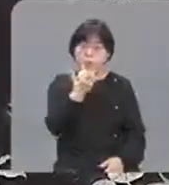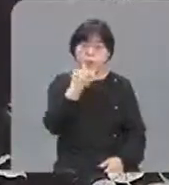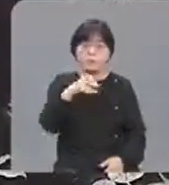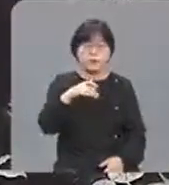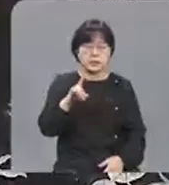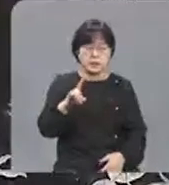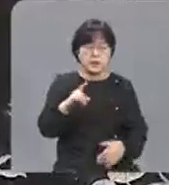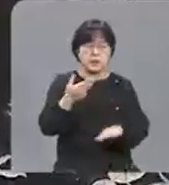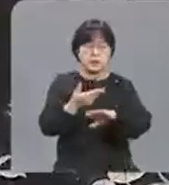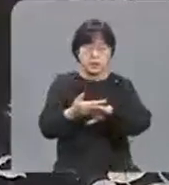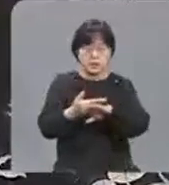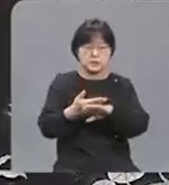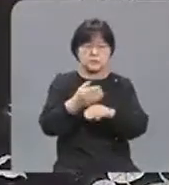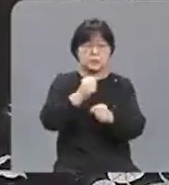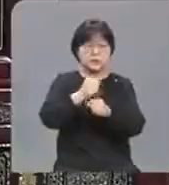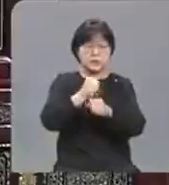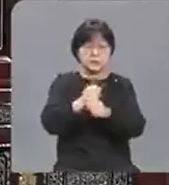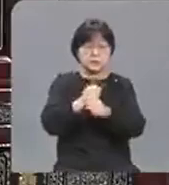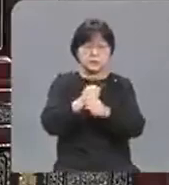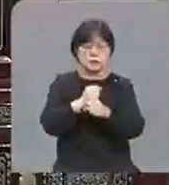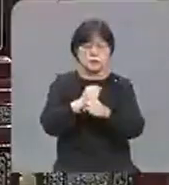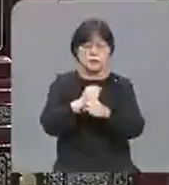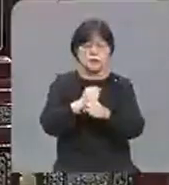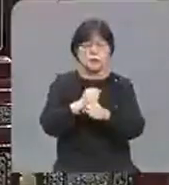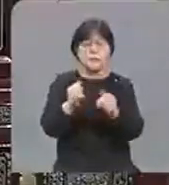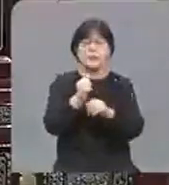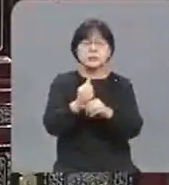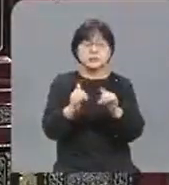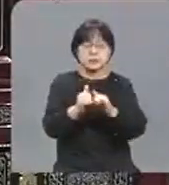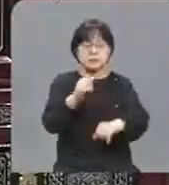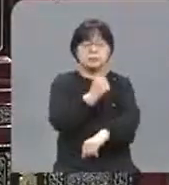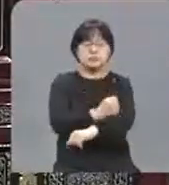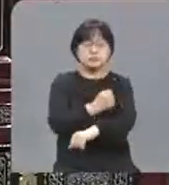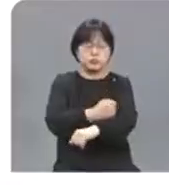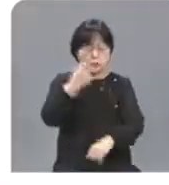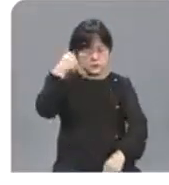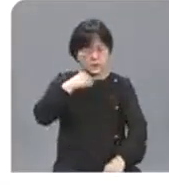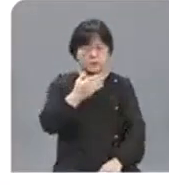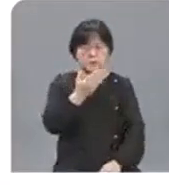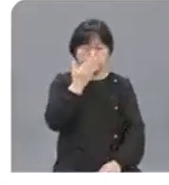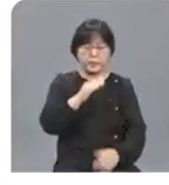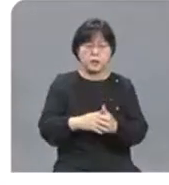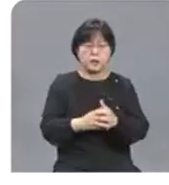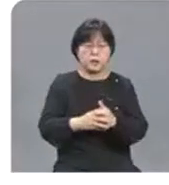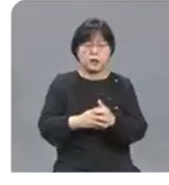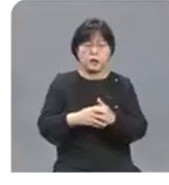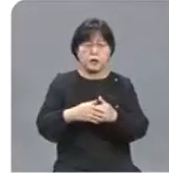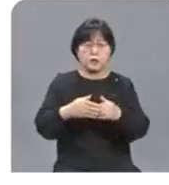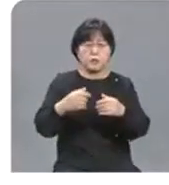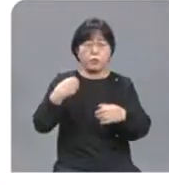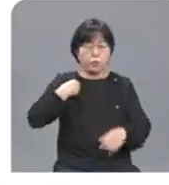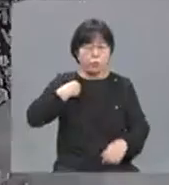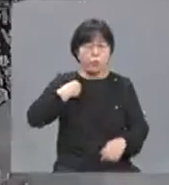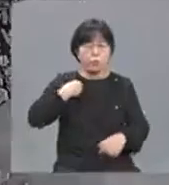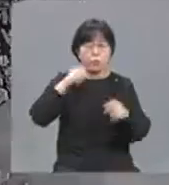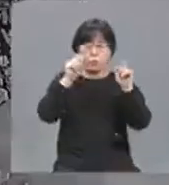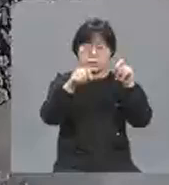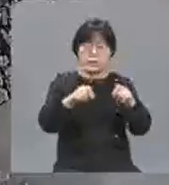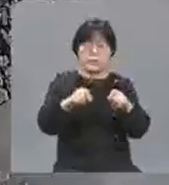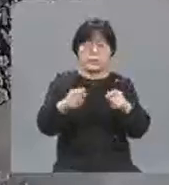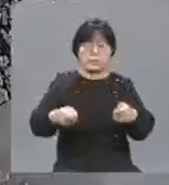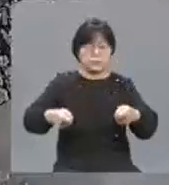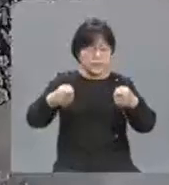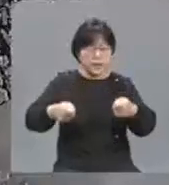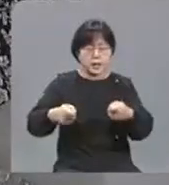표현한 또 다른 작품들에서는 장인의 노구가 느껴집니다 옷장이나 소반 전통인 작품은